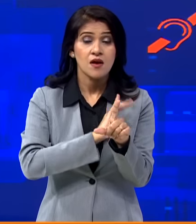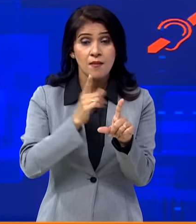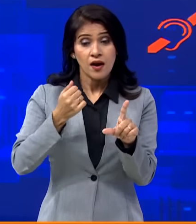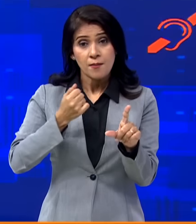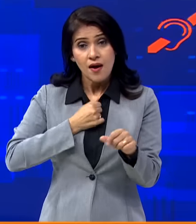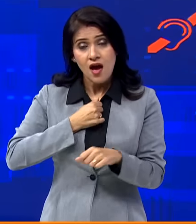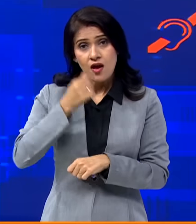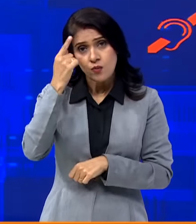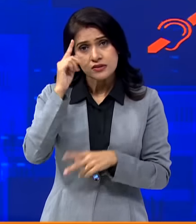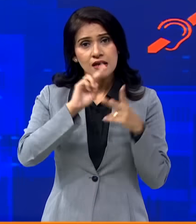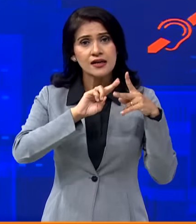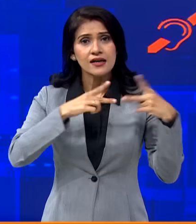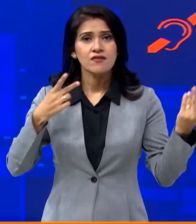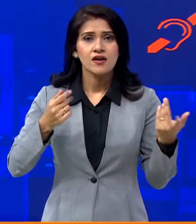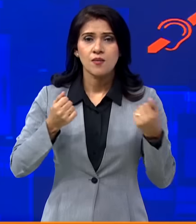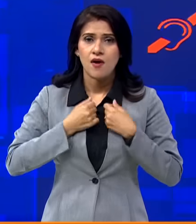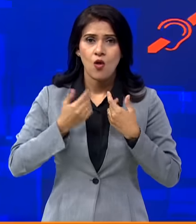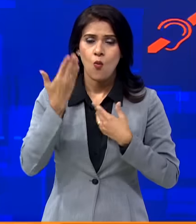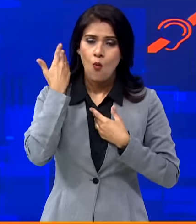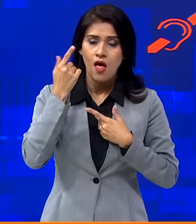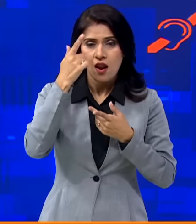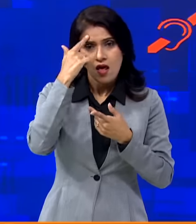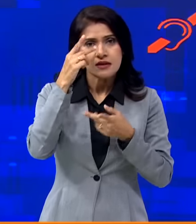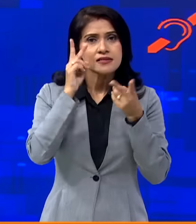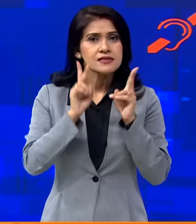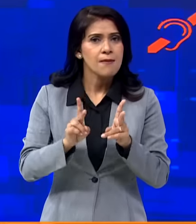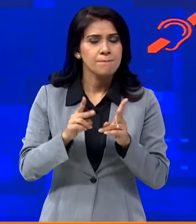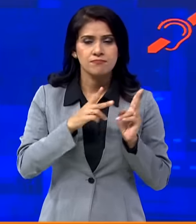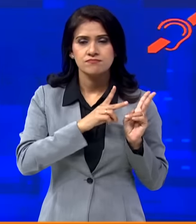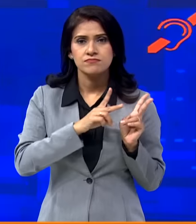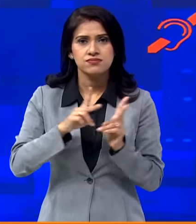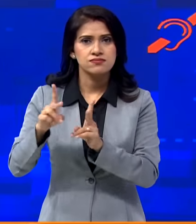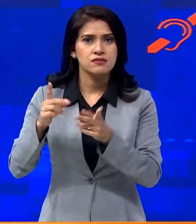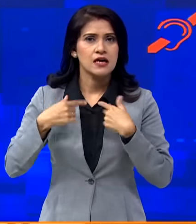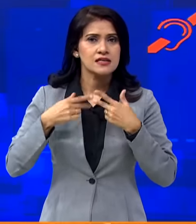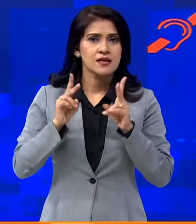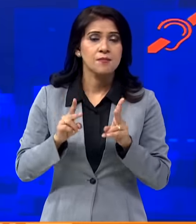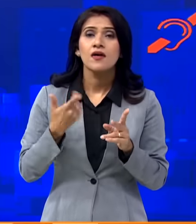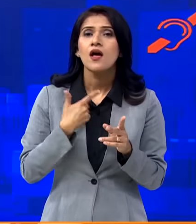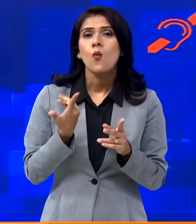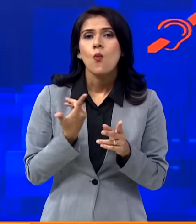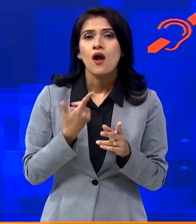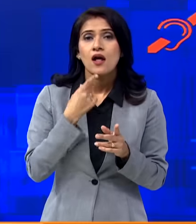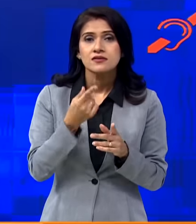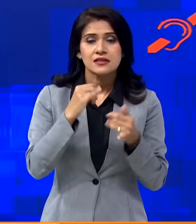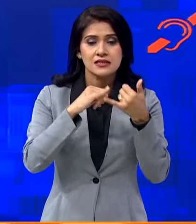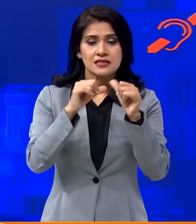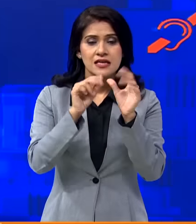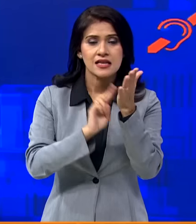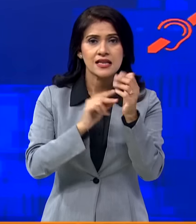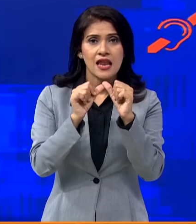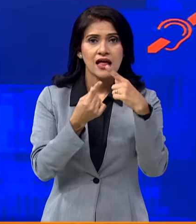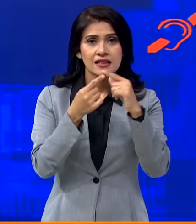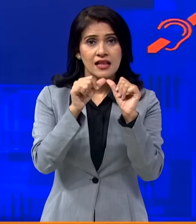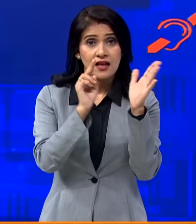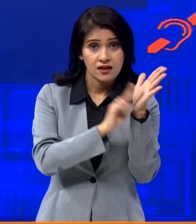विचार था मेरा अपना विचार है मेरा अपना विचार रहेगा और वह विचार यह है कि सनातन और भारत को अलग नहीं किया जा सकता